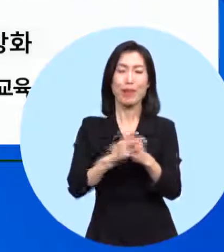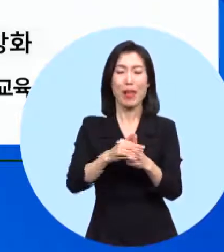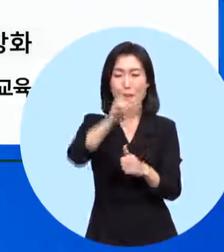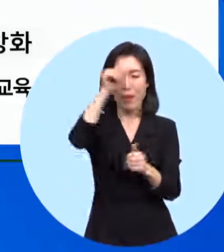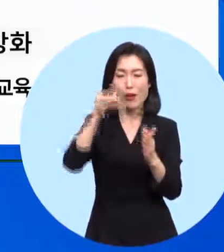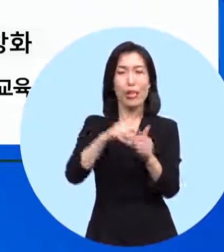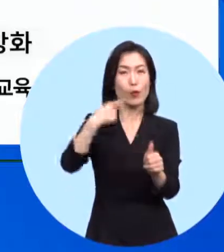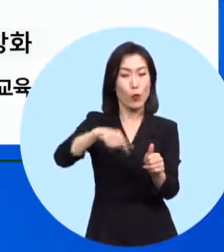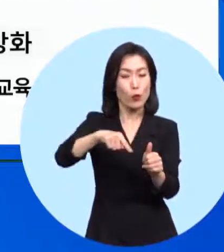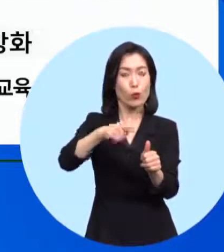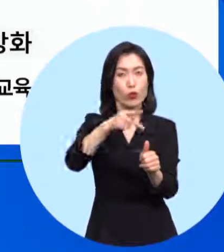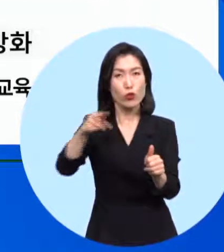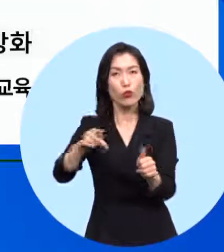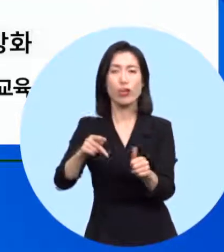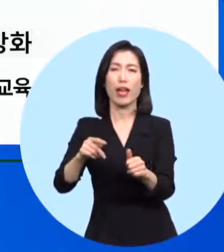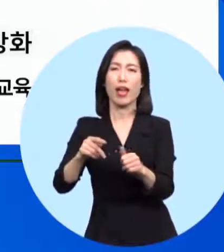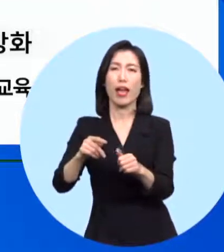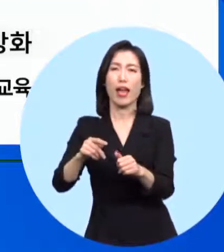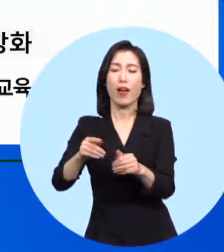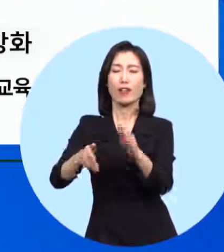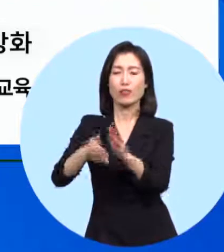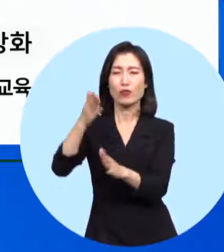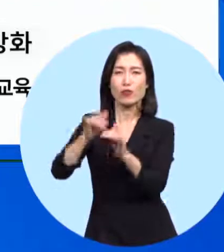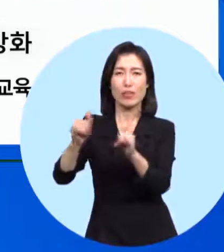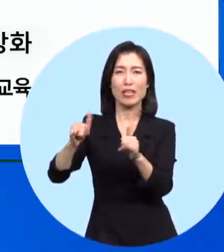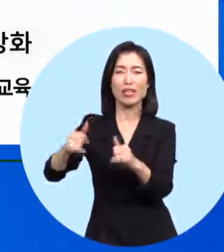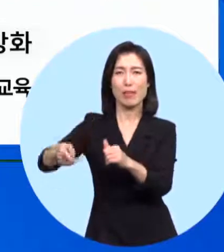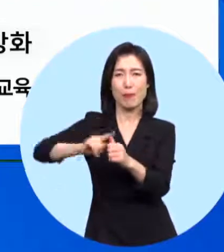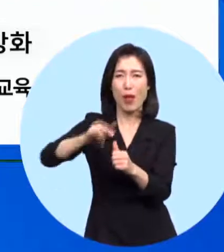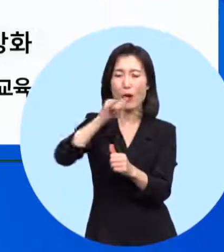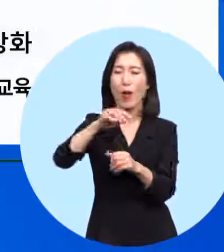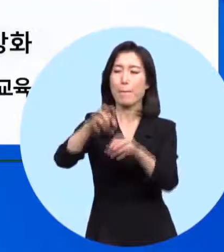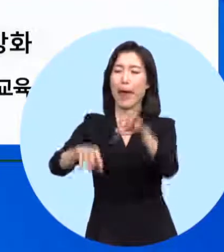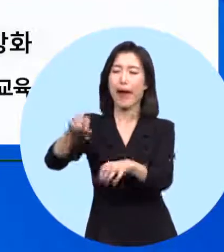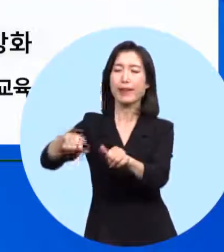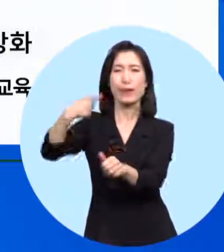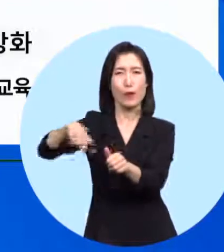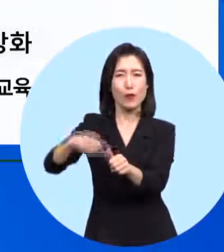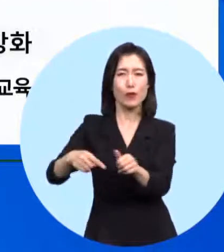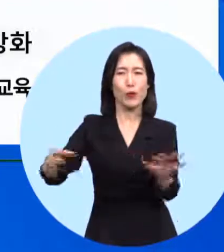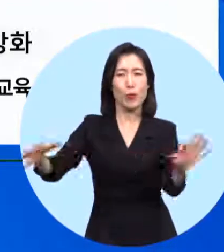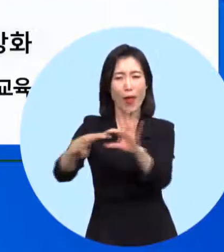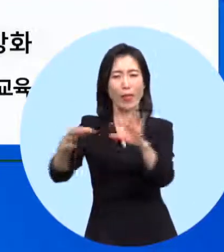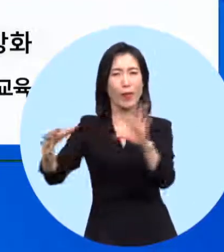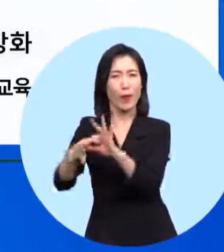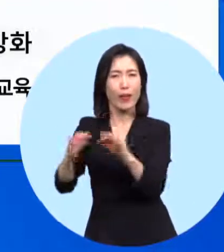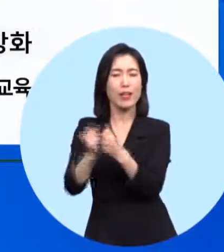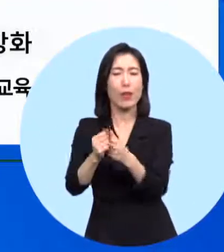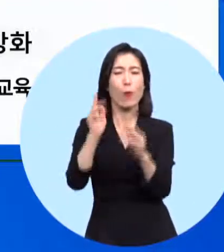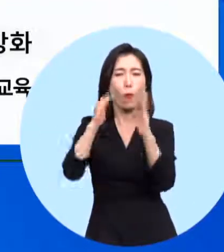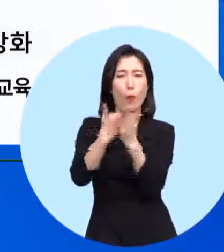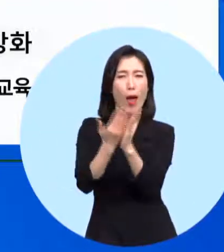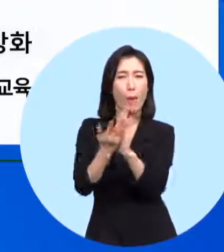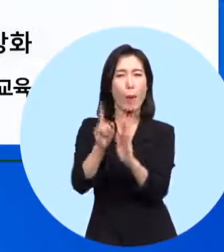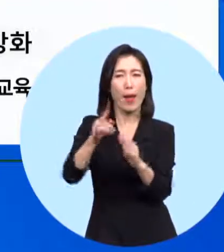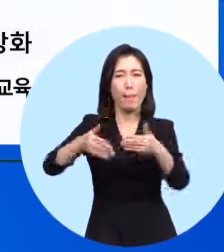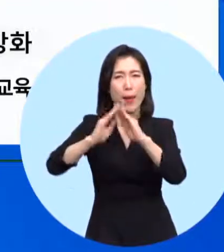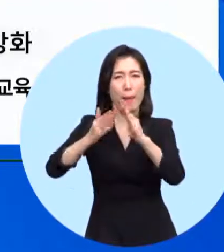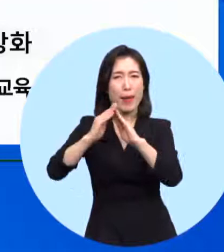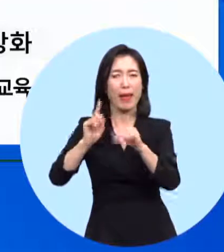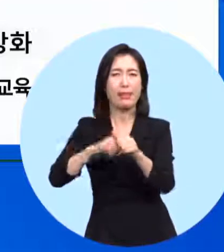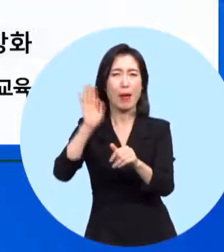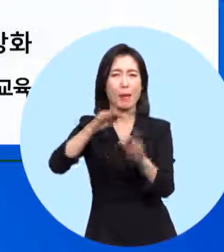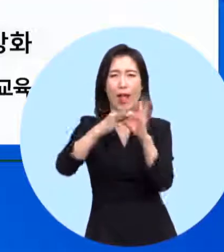때로는 주민자치, 마을교육, 주민참여 이런 등등하고 잘 연계된 과목들로 구성될 때